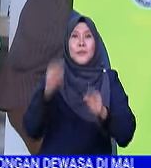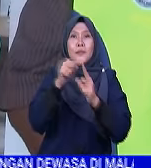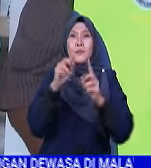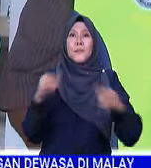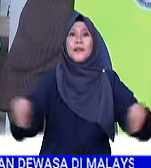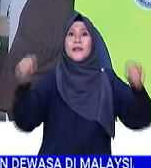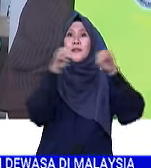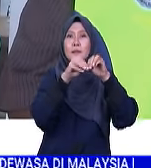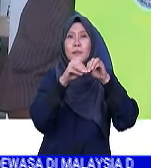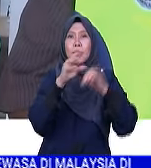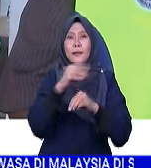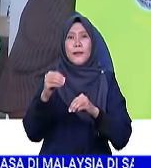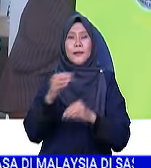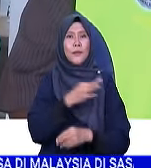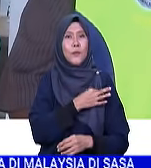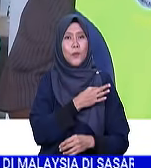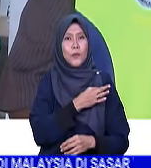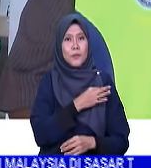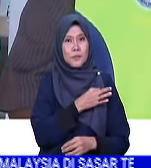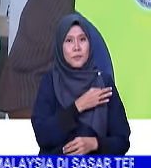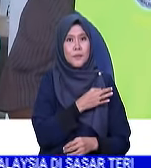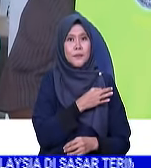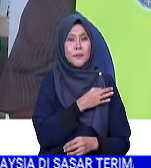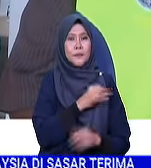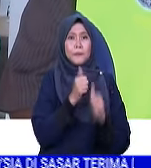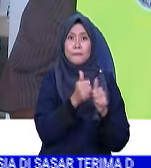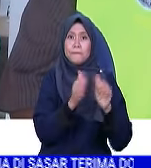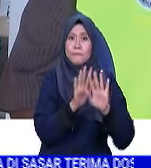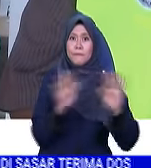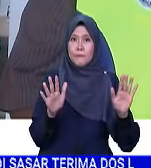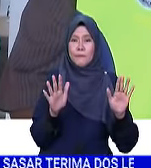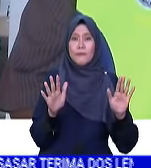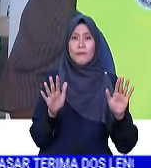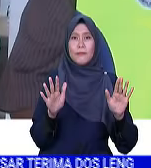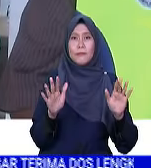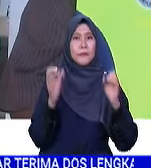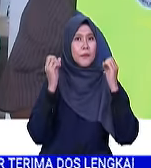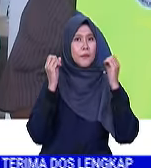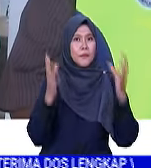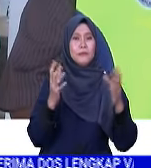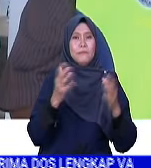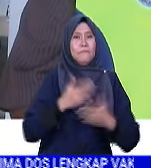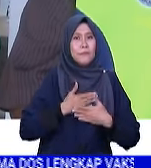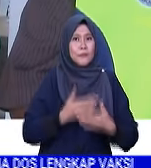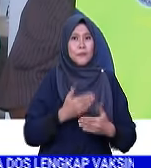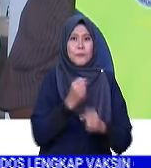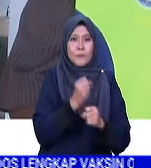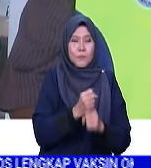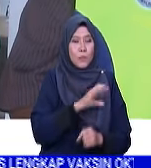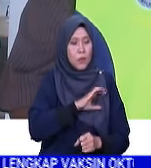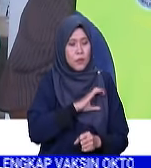juga badan-badan sukarela apa ni frontliner yang banyak bertugas untuk kita seperti